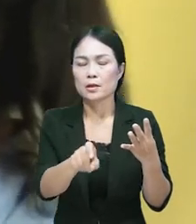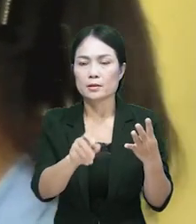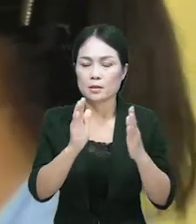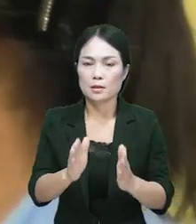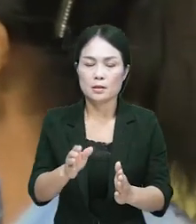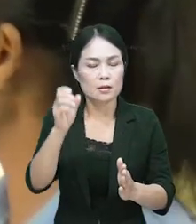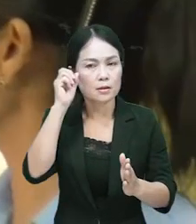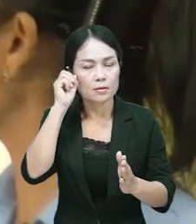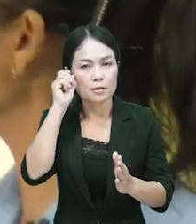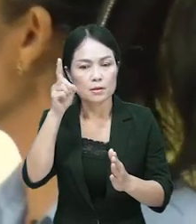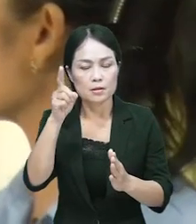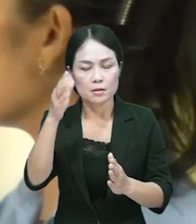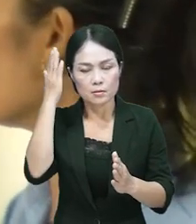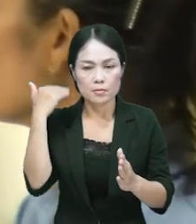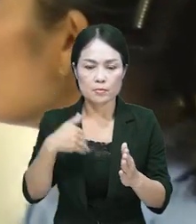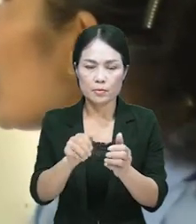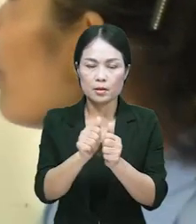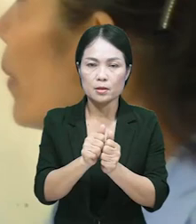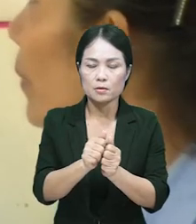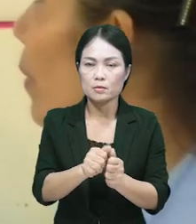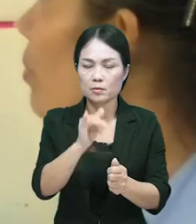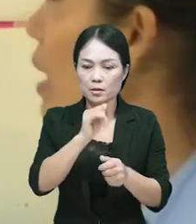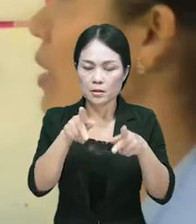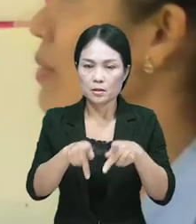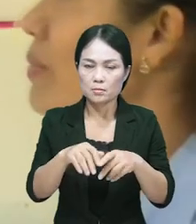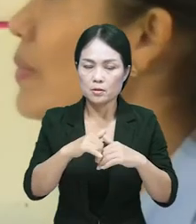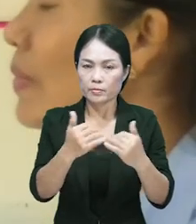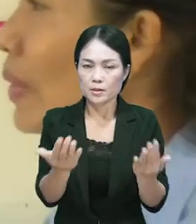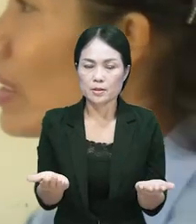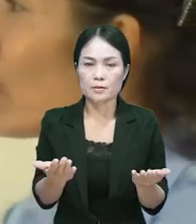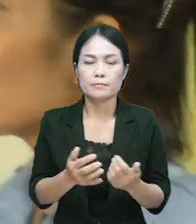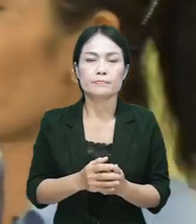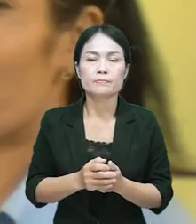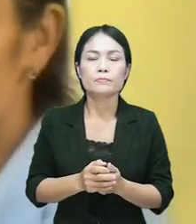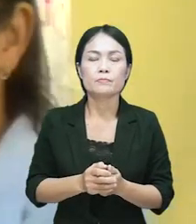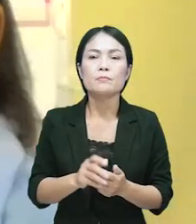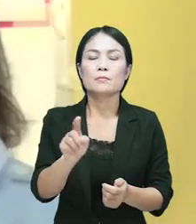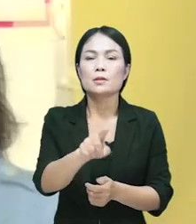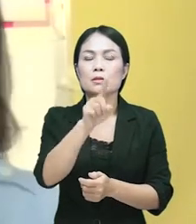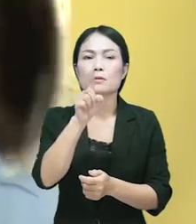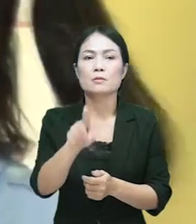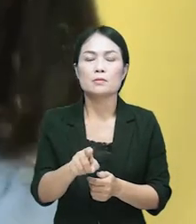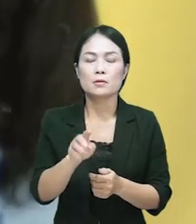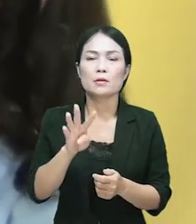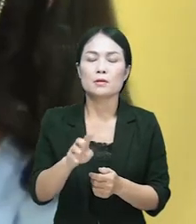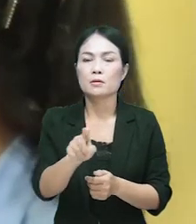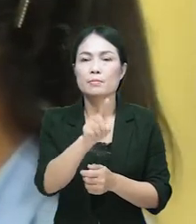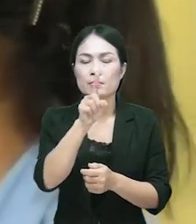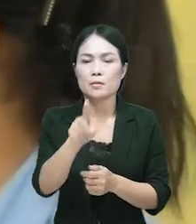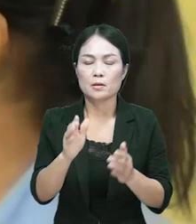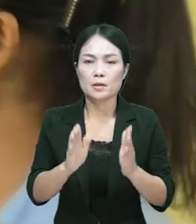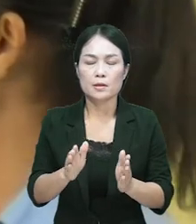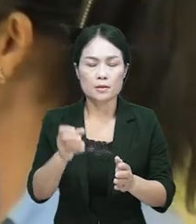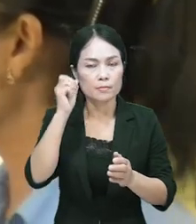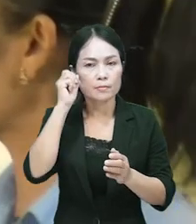ថាប្រពន្ធបុរសនោះជាមនុស្សដូចម្ដេចសំណួរទី4តាអ្នកយ